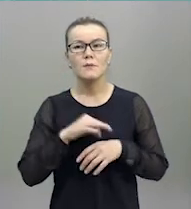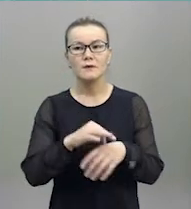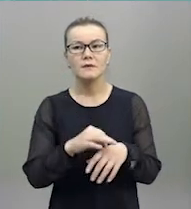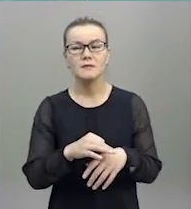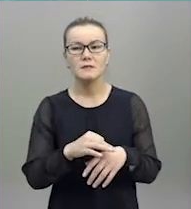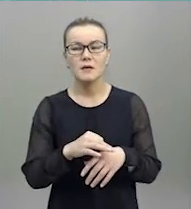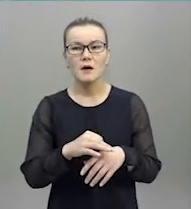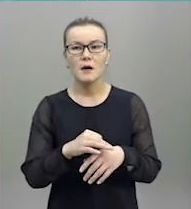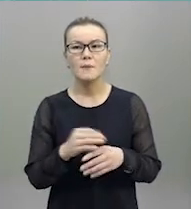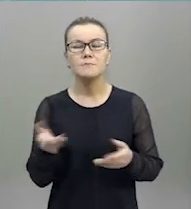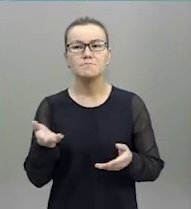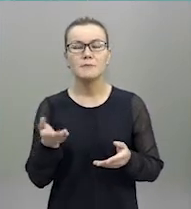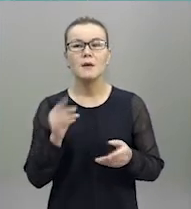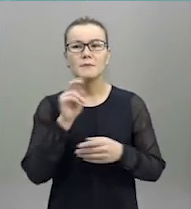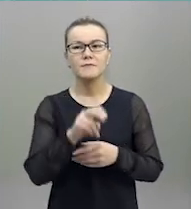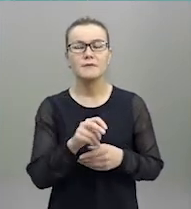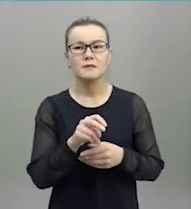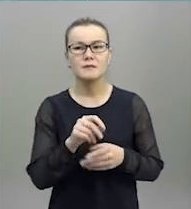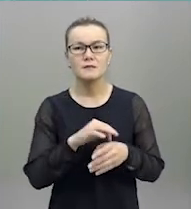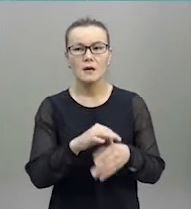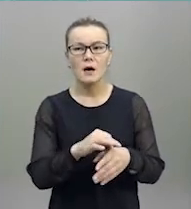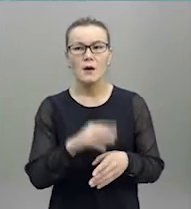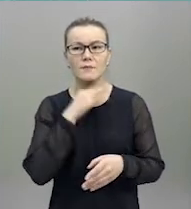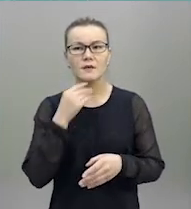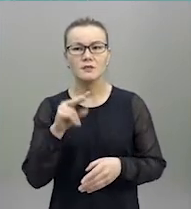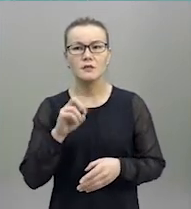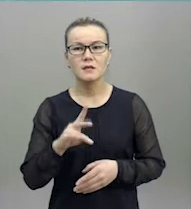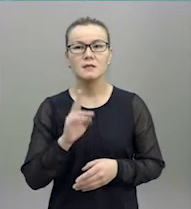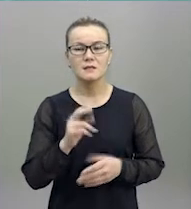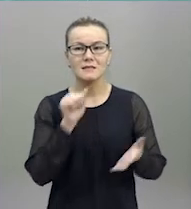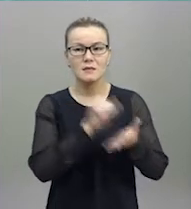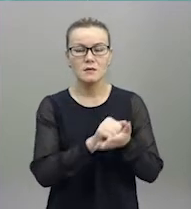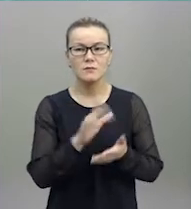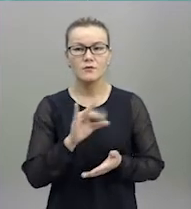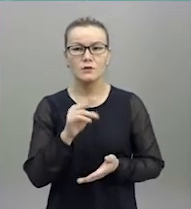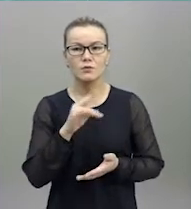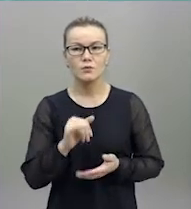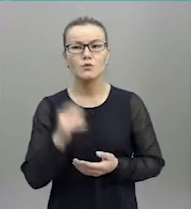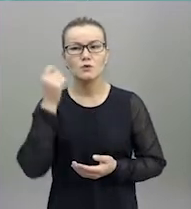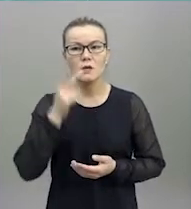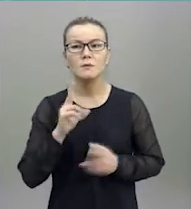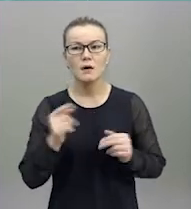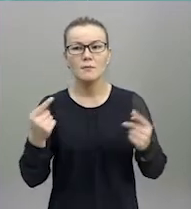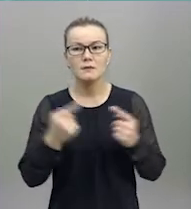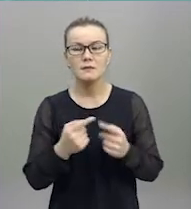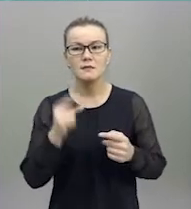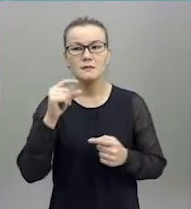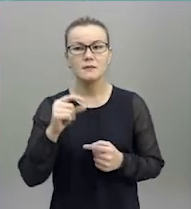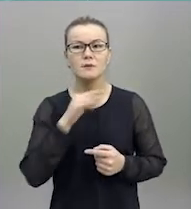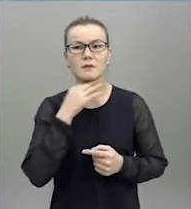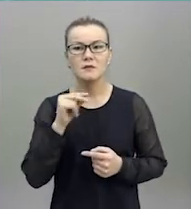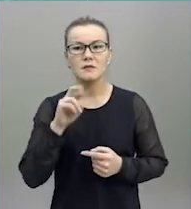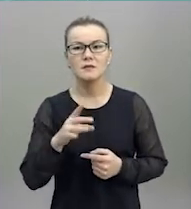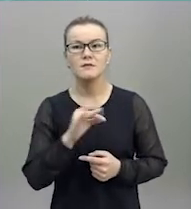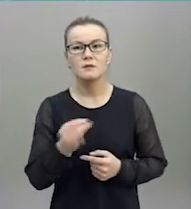виду узнаем как определять степень многочлена а также познакомимся с правилами сложения и вычитания